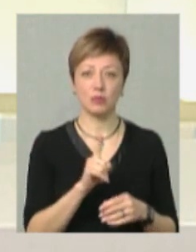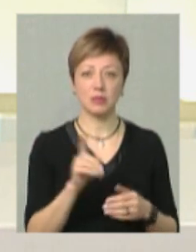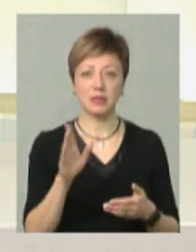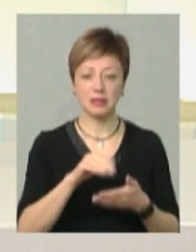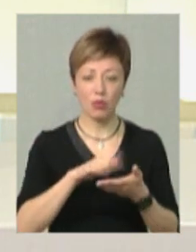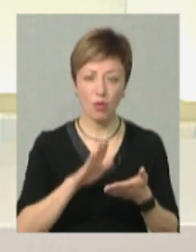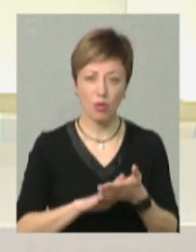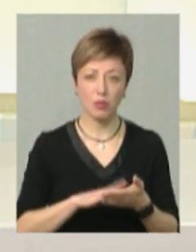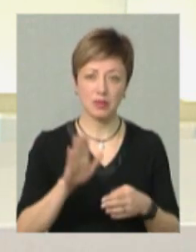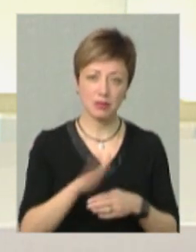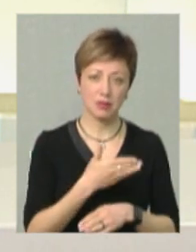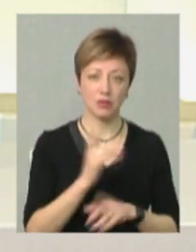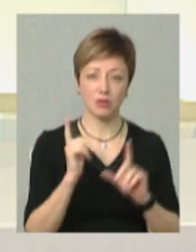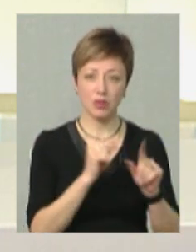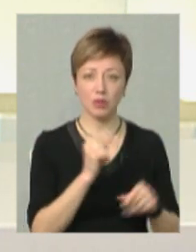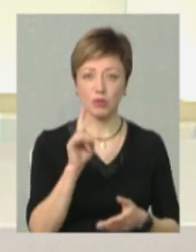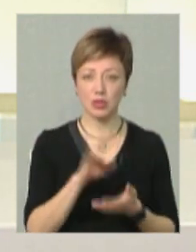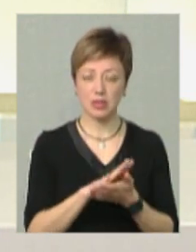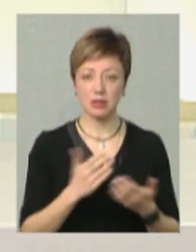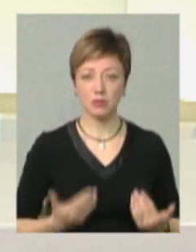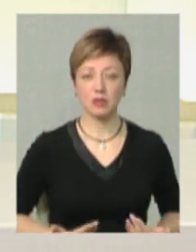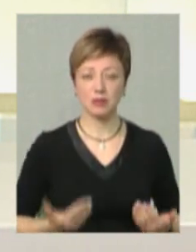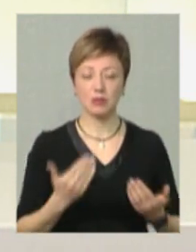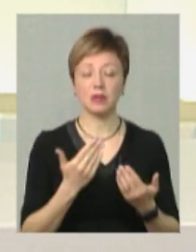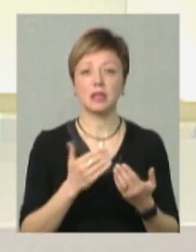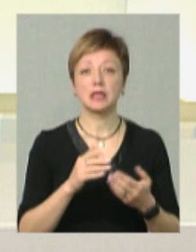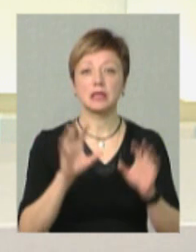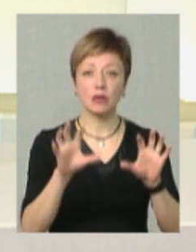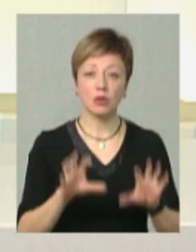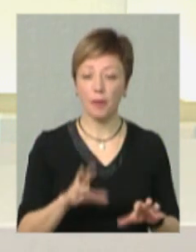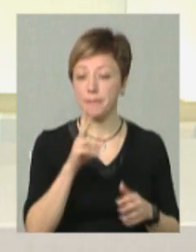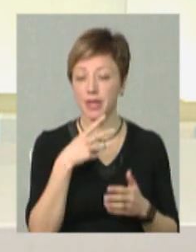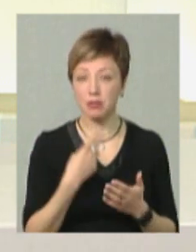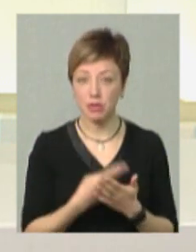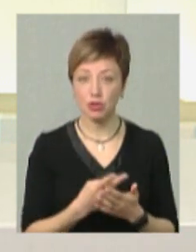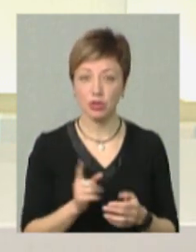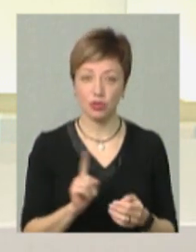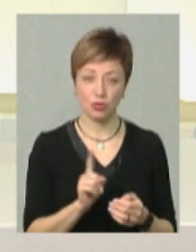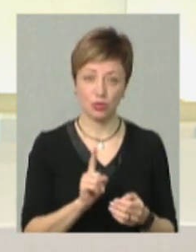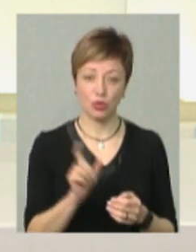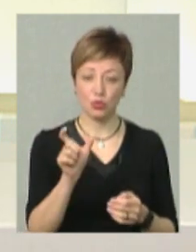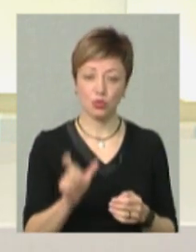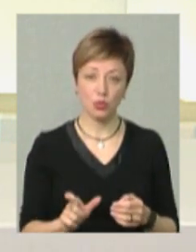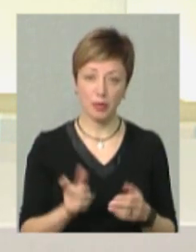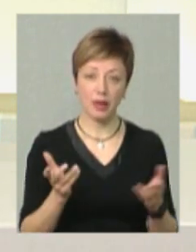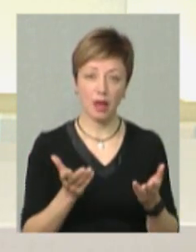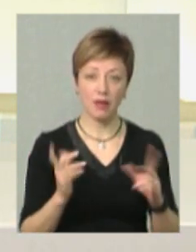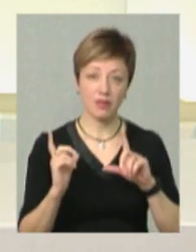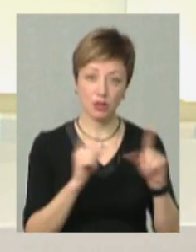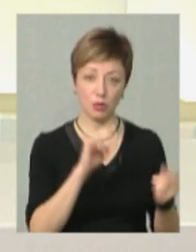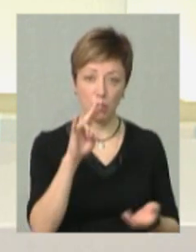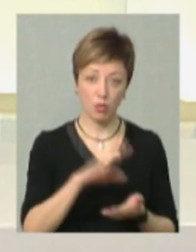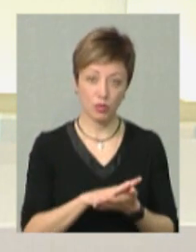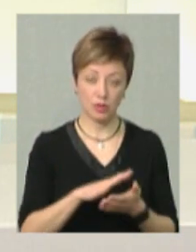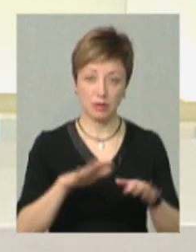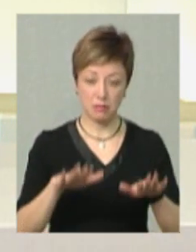зняли з обліку, бо вона виїхала на постійне місце проживання. Законодавство передбачає особам, які виїжджають на